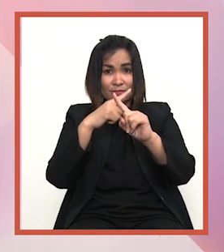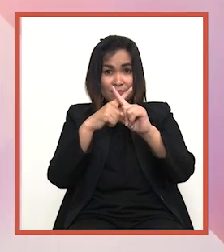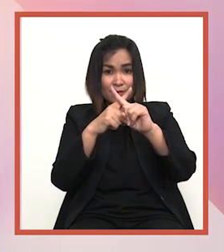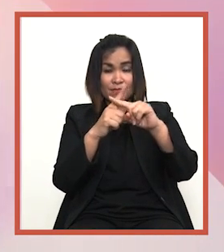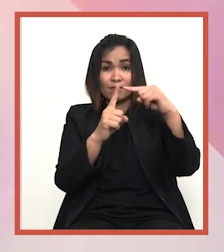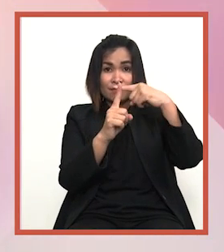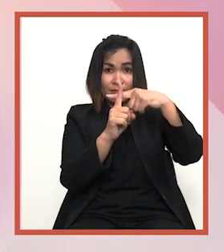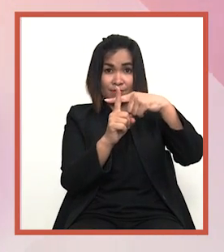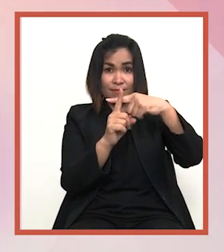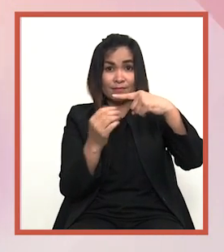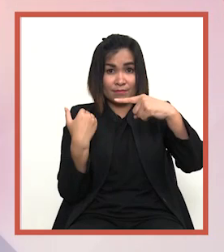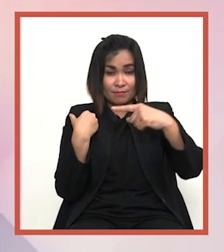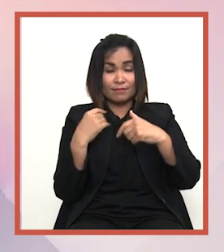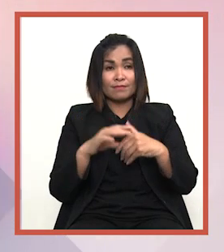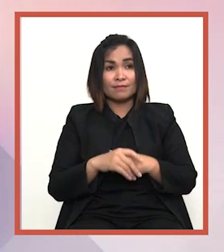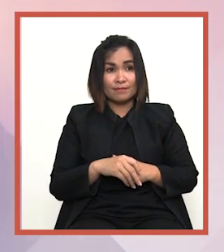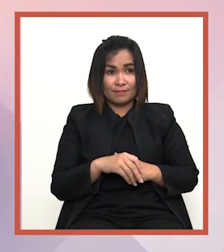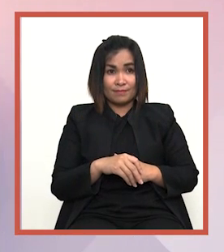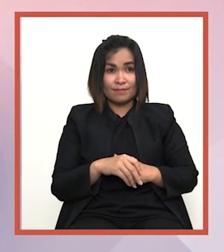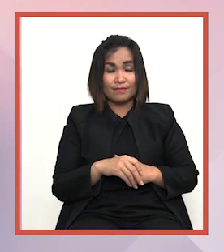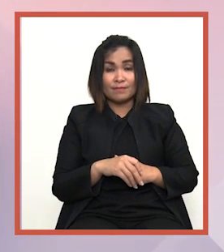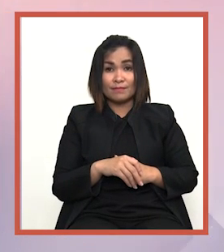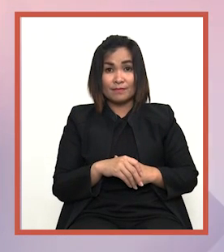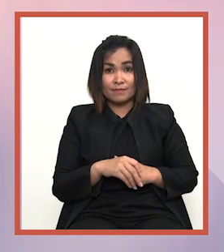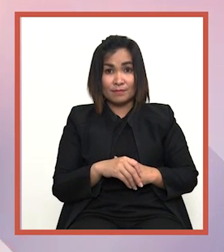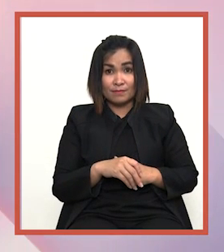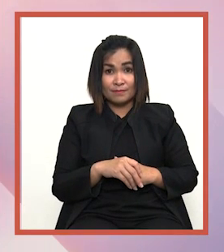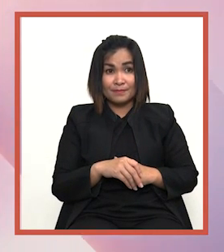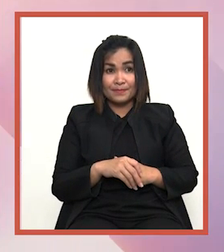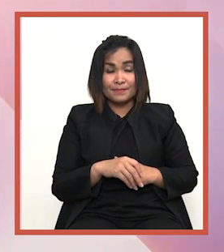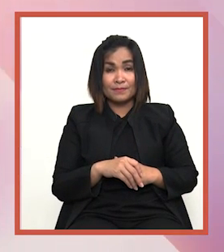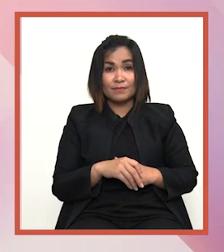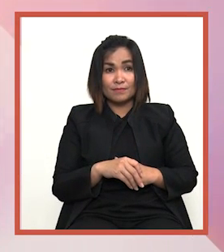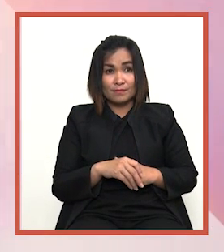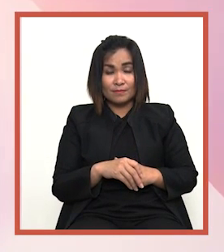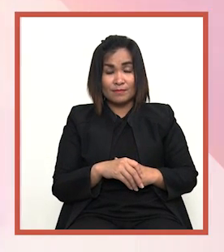ด3เส้นด้วยกันนะครับก็คือขีดนะครับลากแนวนอน